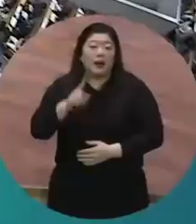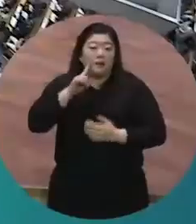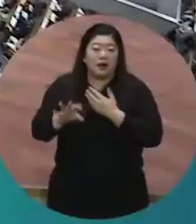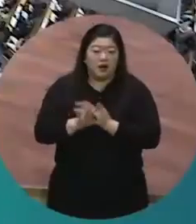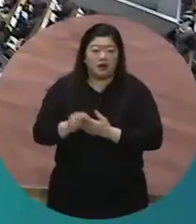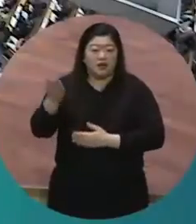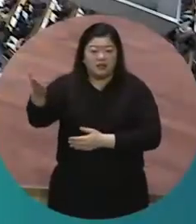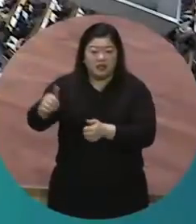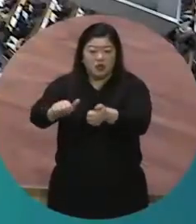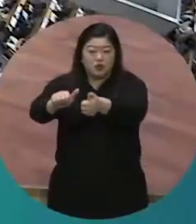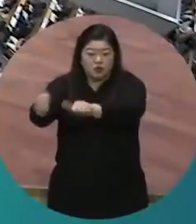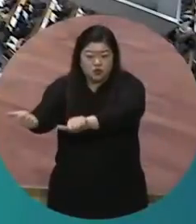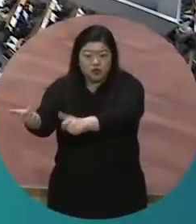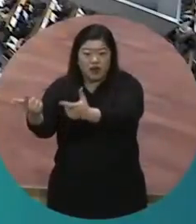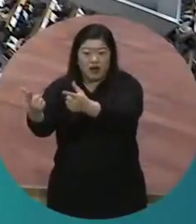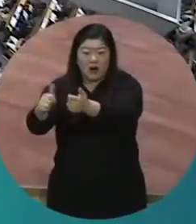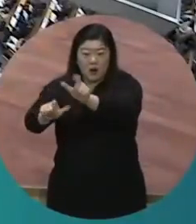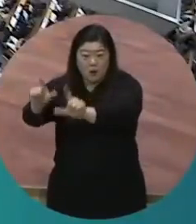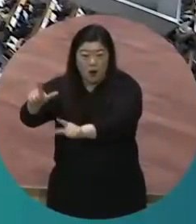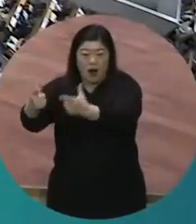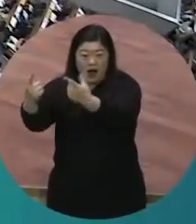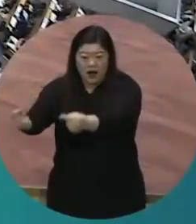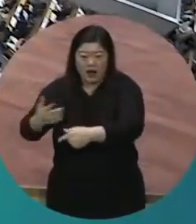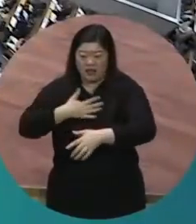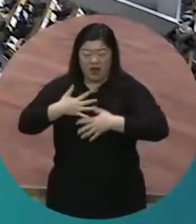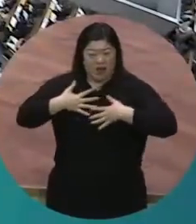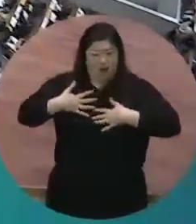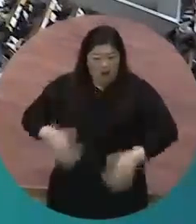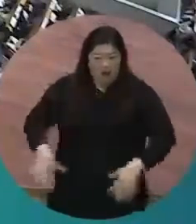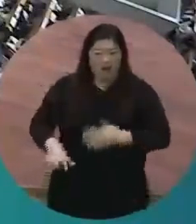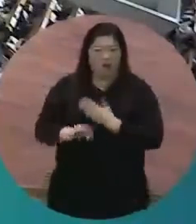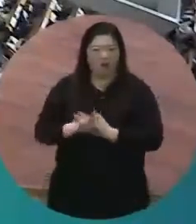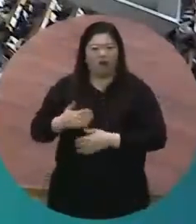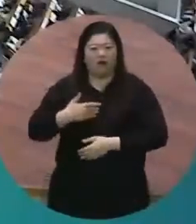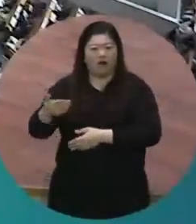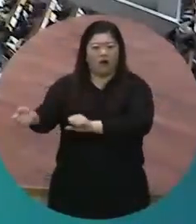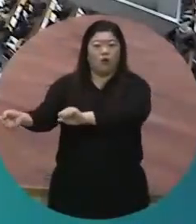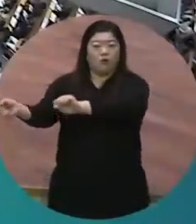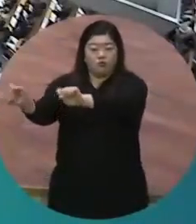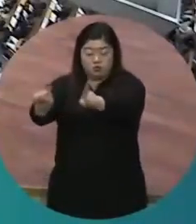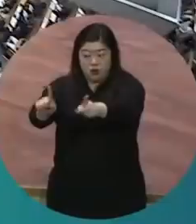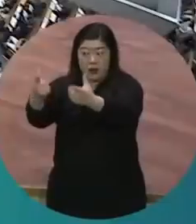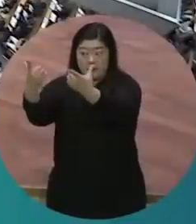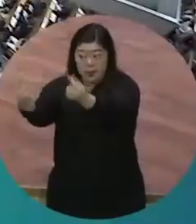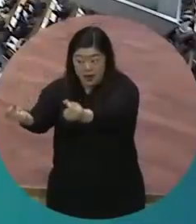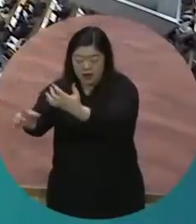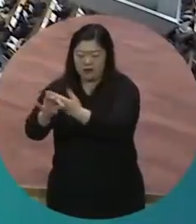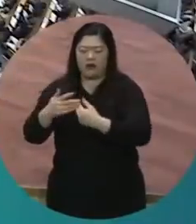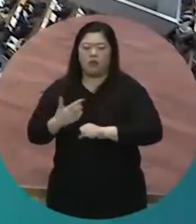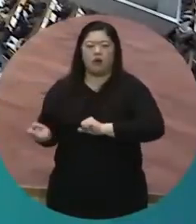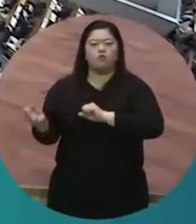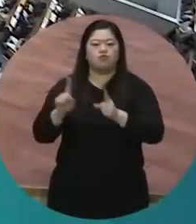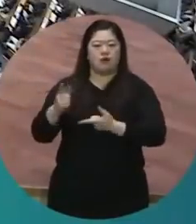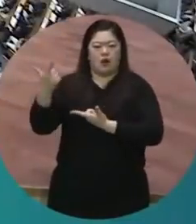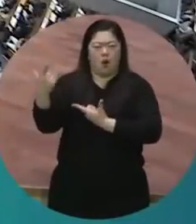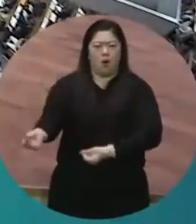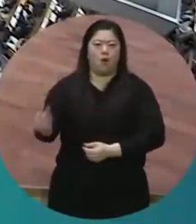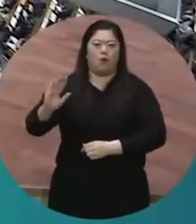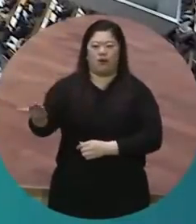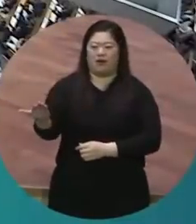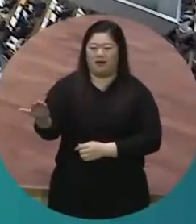그의 죽으심과 같은 모양으로 연합한 자가 되었으면 또한 그의 부활과 같은 모양으로 연합한 자도 되리라.